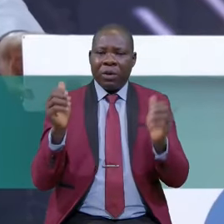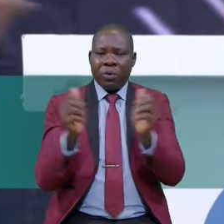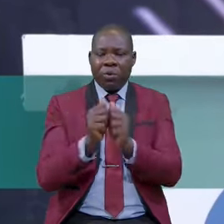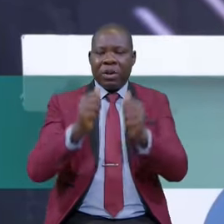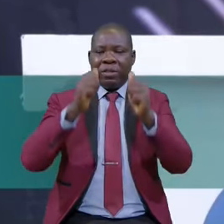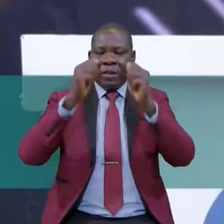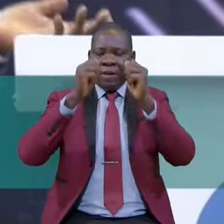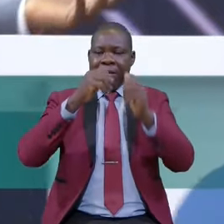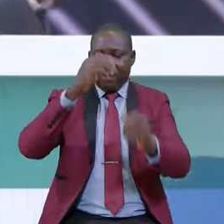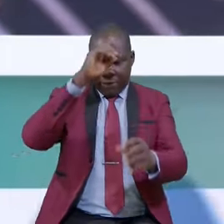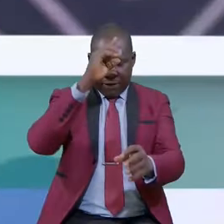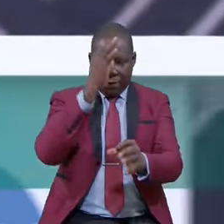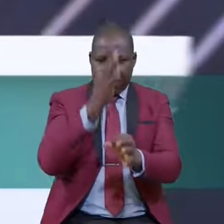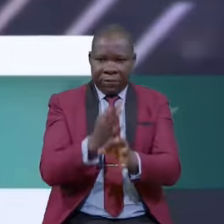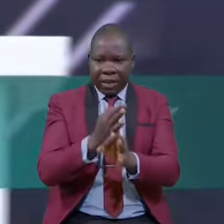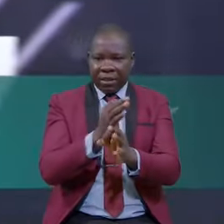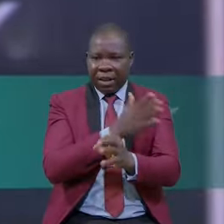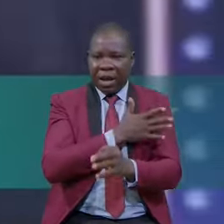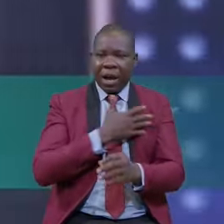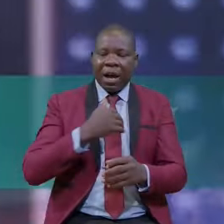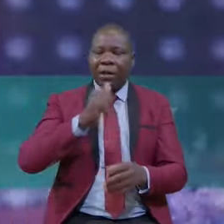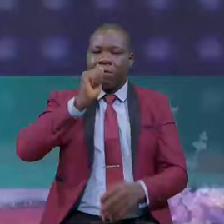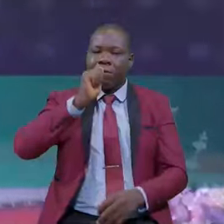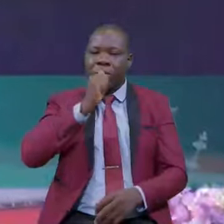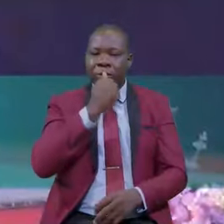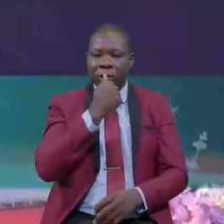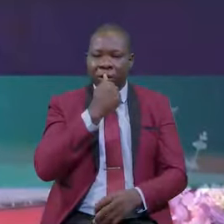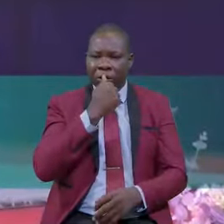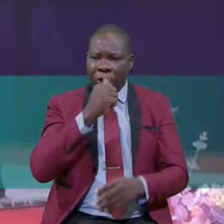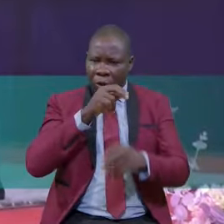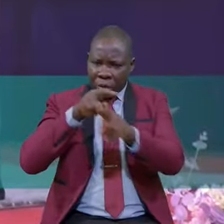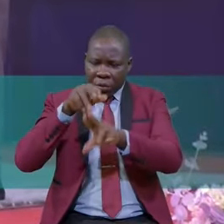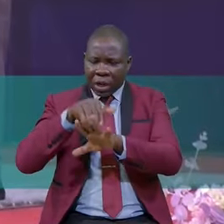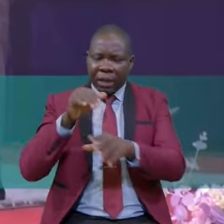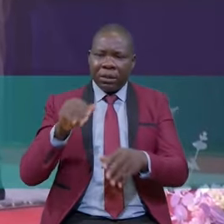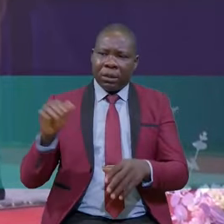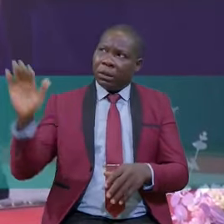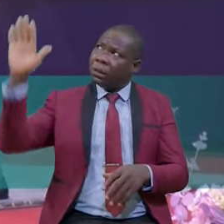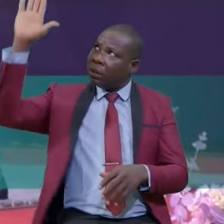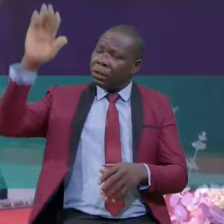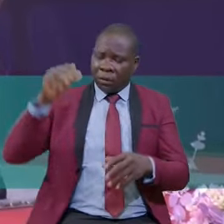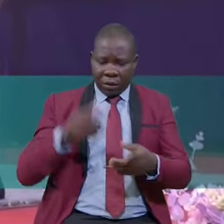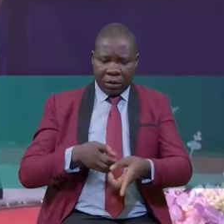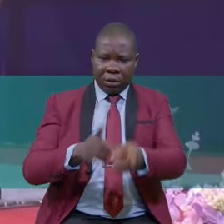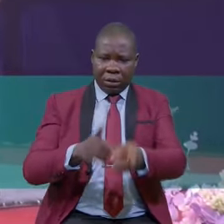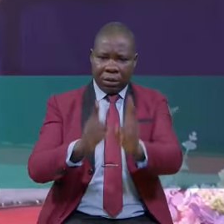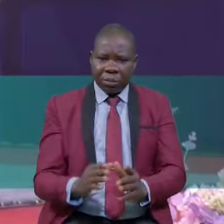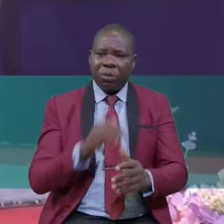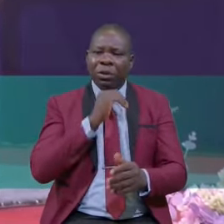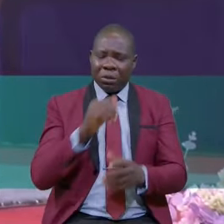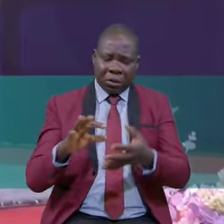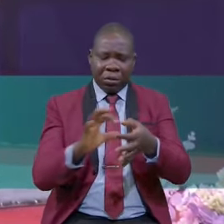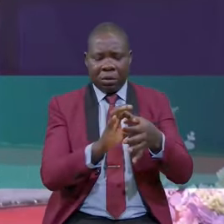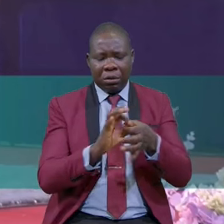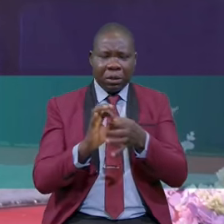et la patience. Regardez tous ses disciples. N'était pas uni, qui sera le plus grand parmi